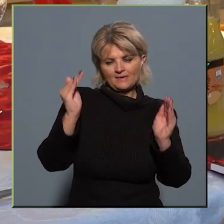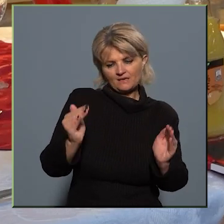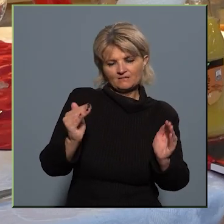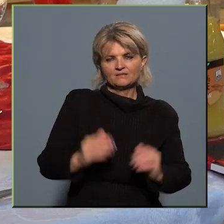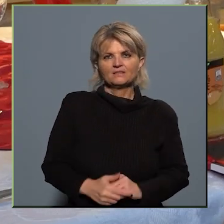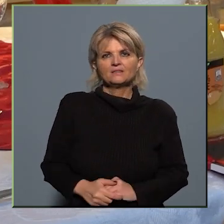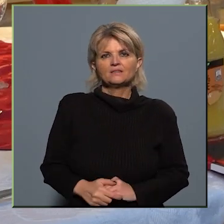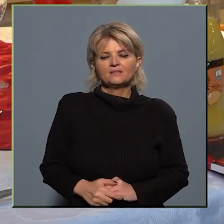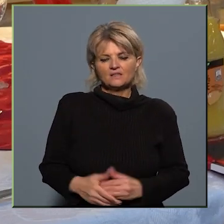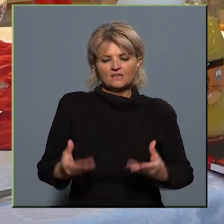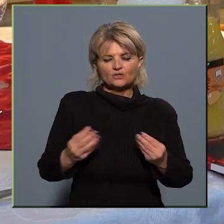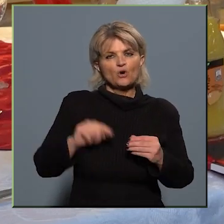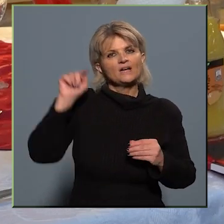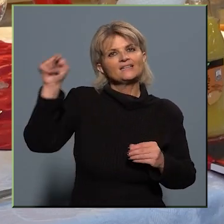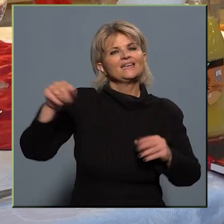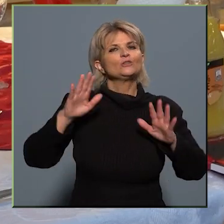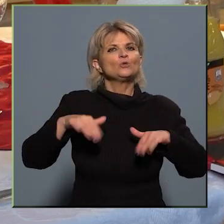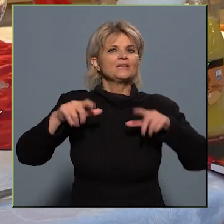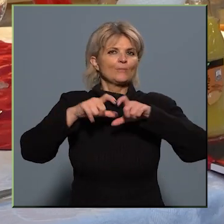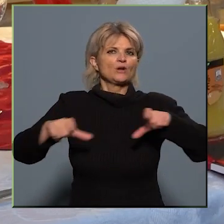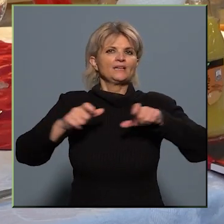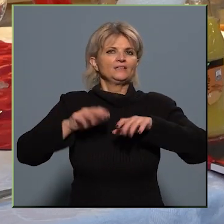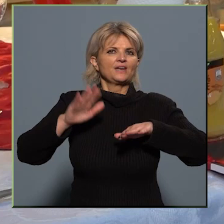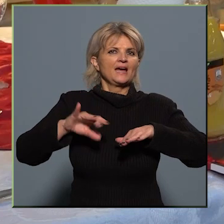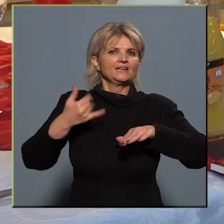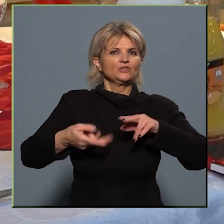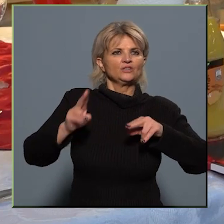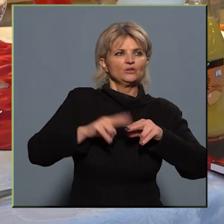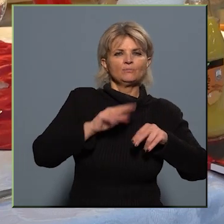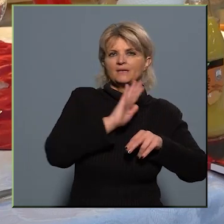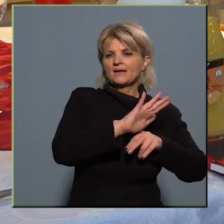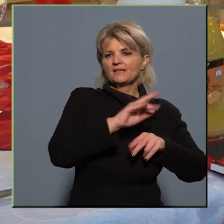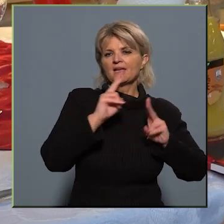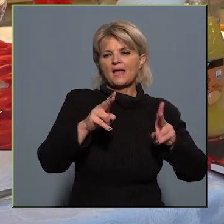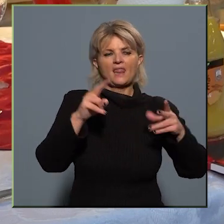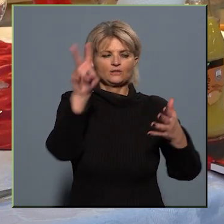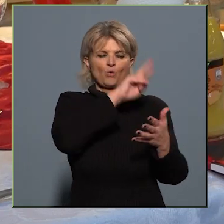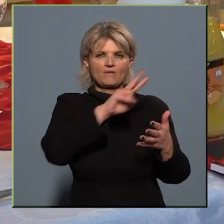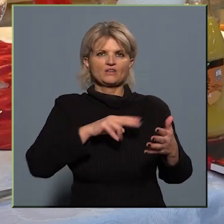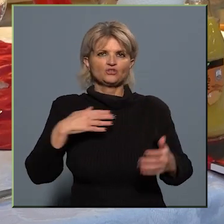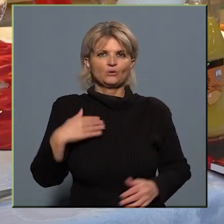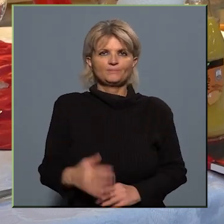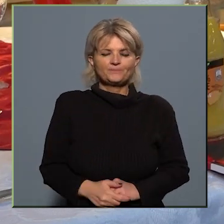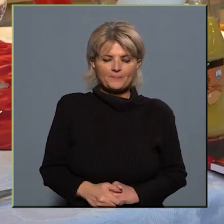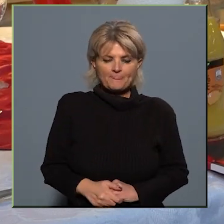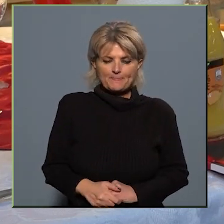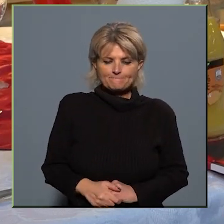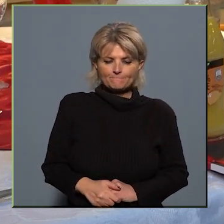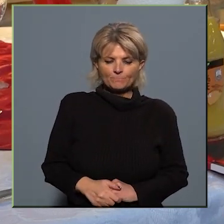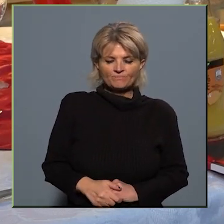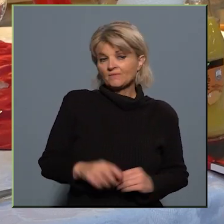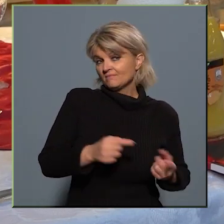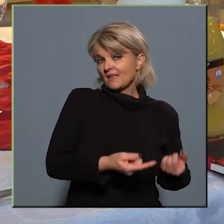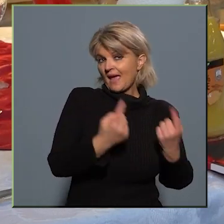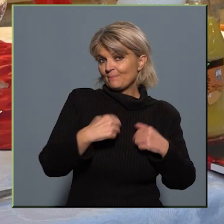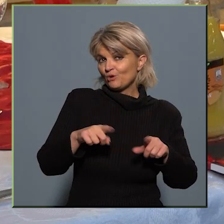volt, hogy én kinültem a katedrán, és a többieknek elő kellett olvassak. Ebből